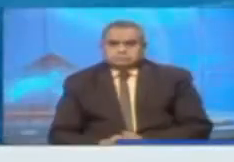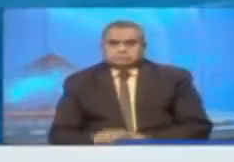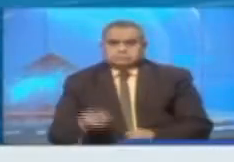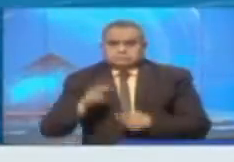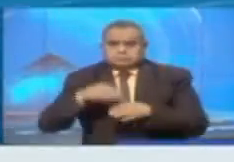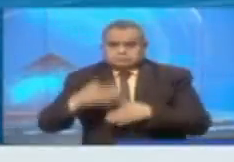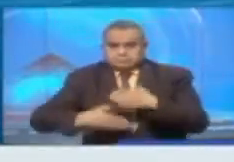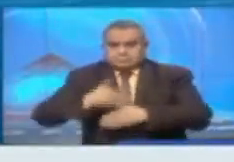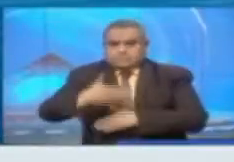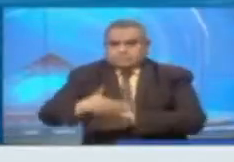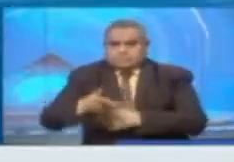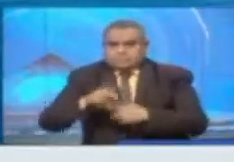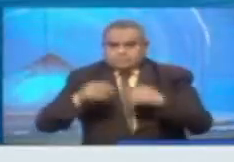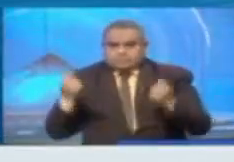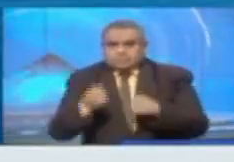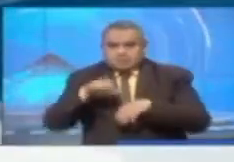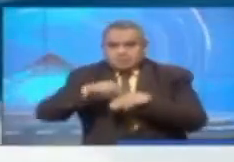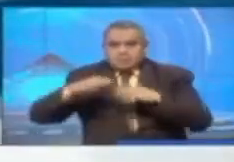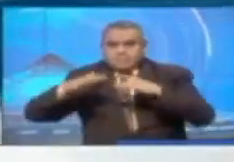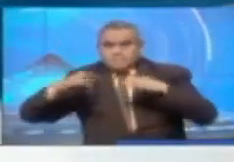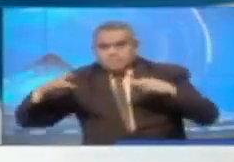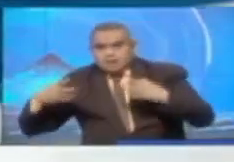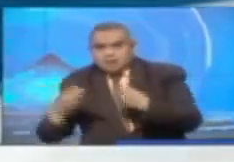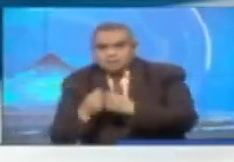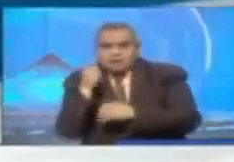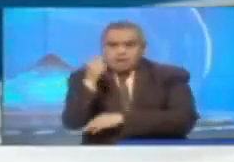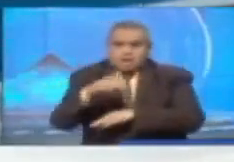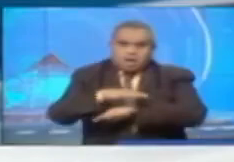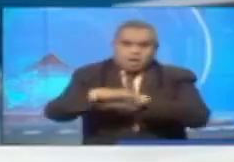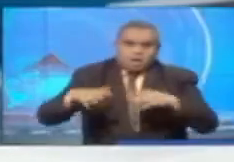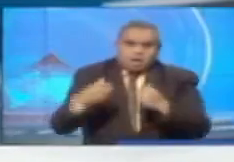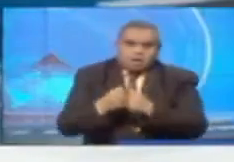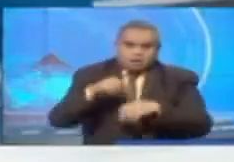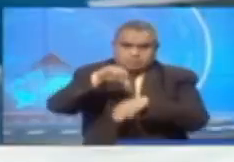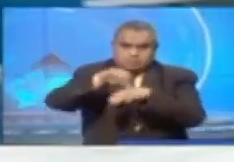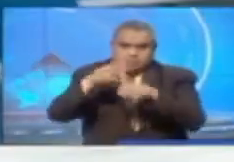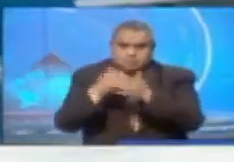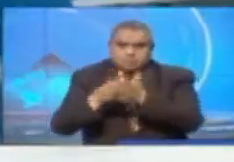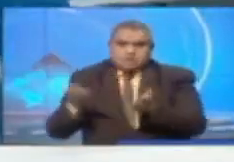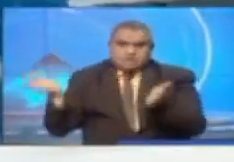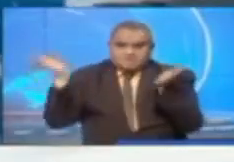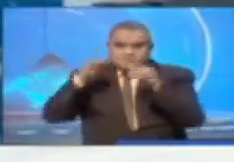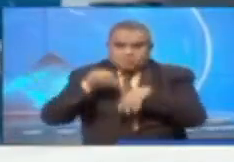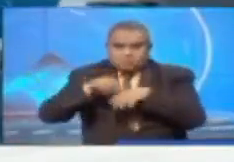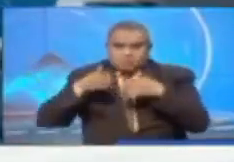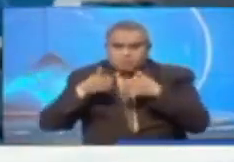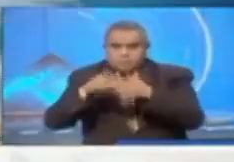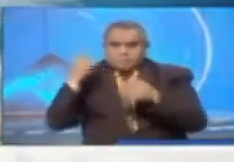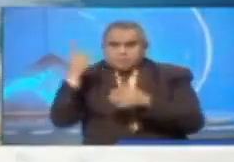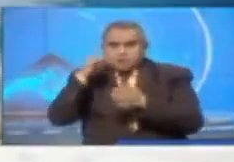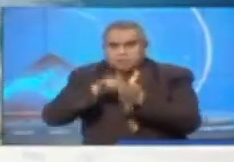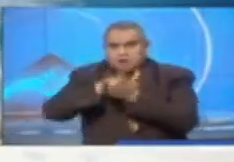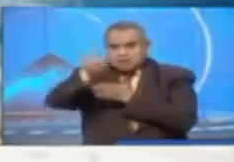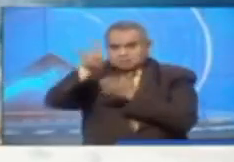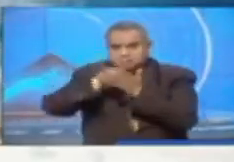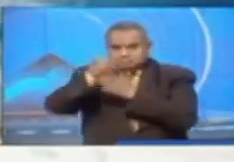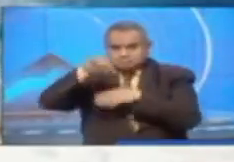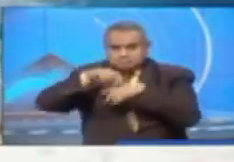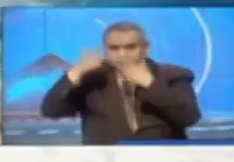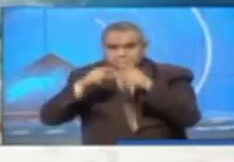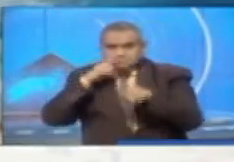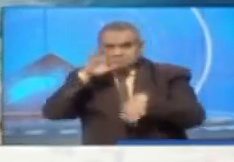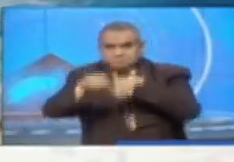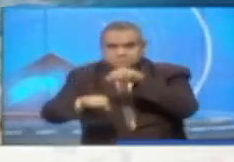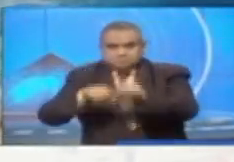تلاها تنفيذ عملية بر مائية بواسطة وسائط الإبرار المحمولة على متن حاملة المروحيات للسيطرة على